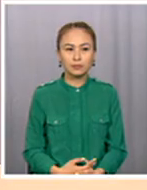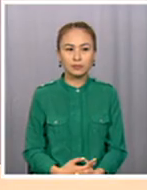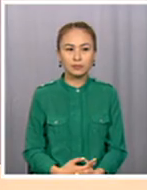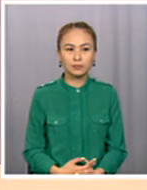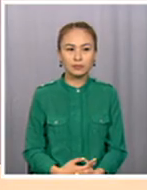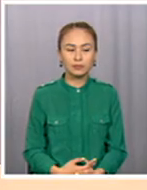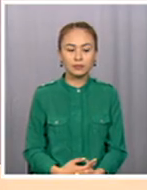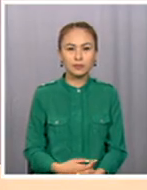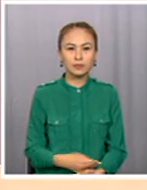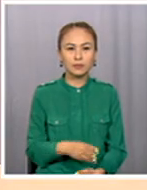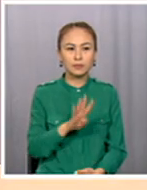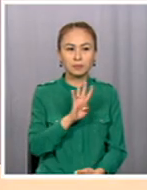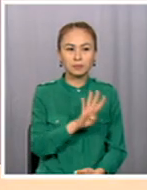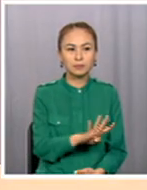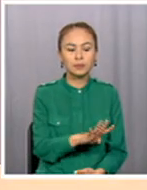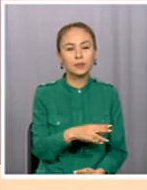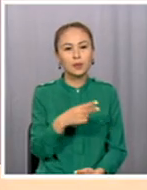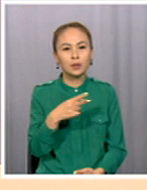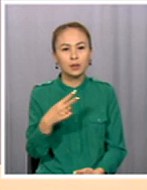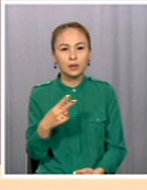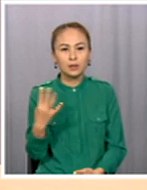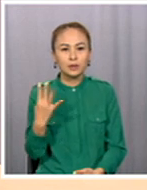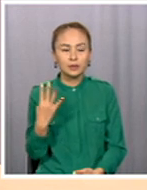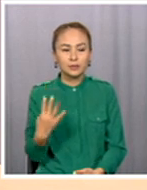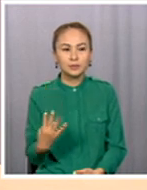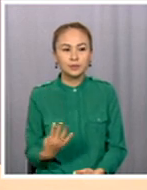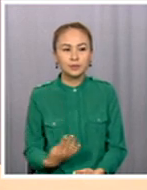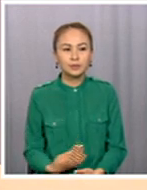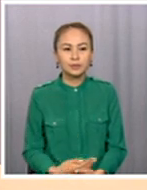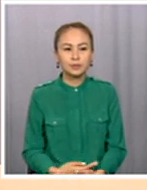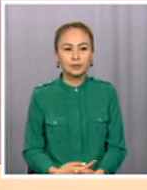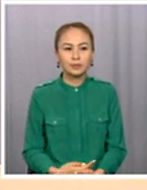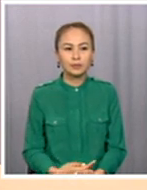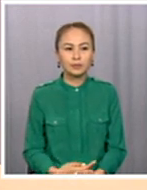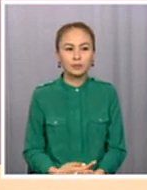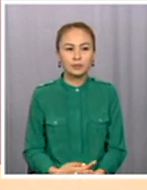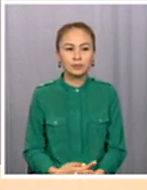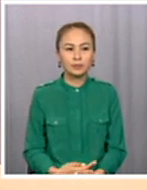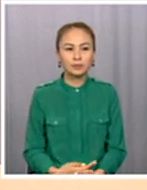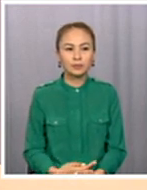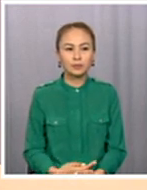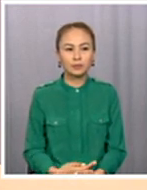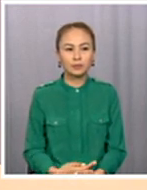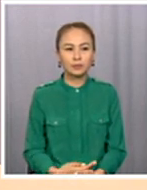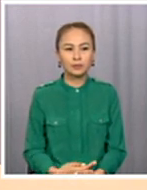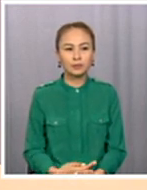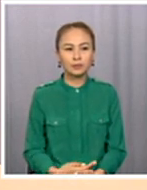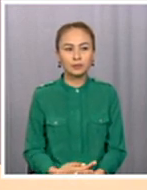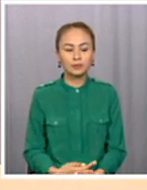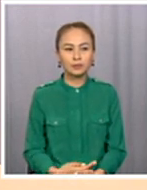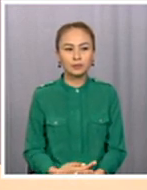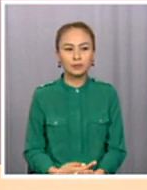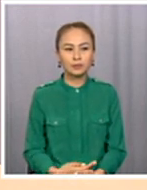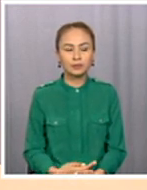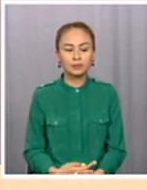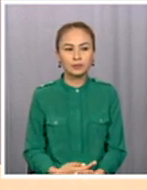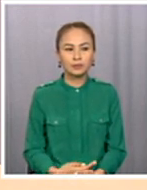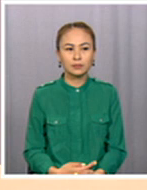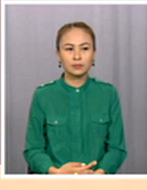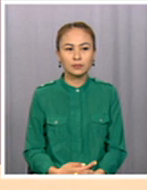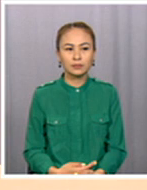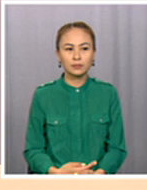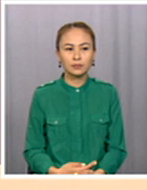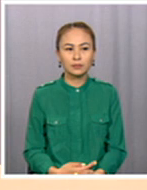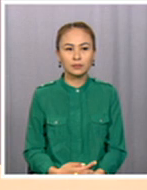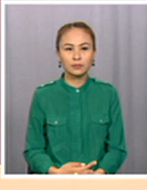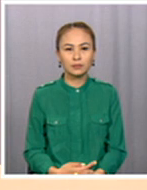екінші қабырғасына тең бе? Артық па әлде кем бе? 4 сантиметр 4 сантиметрден артық па? Әлде кем бе? Оны